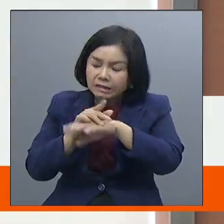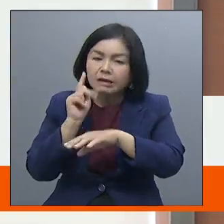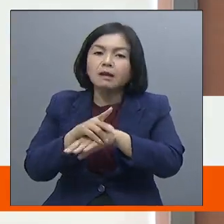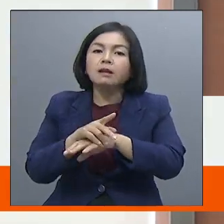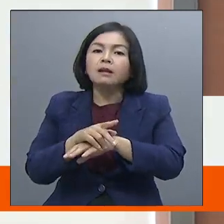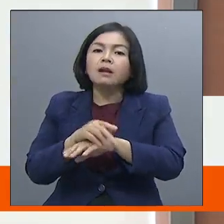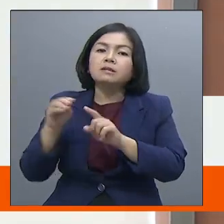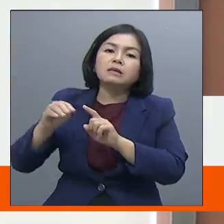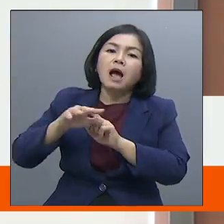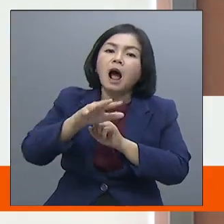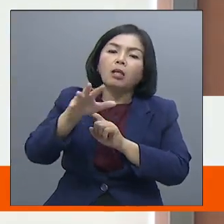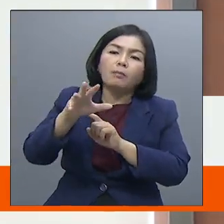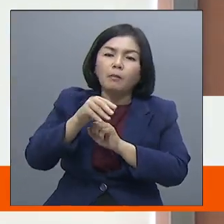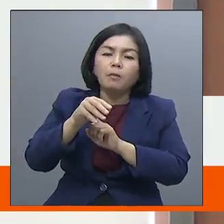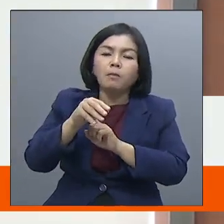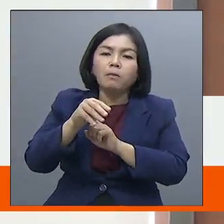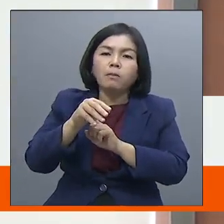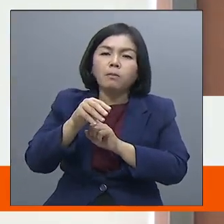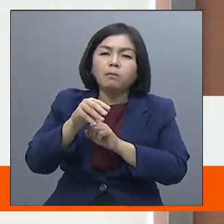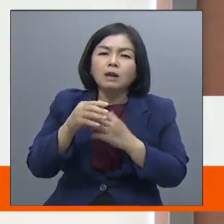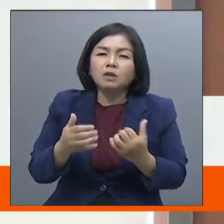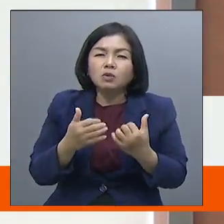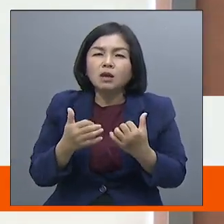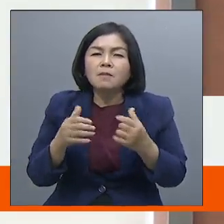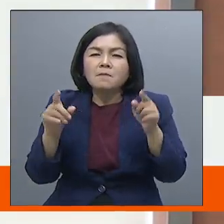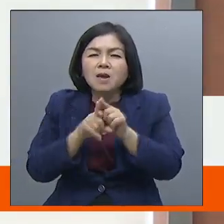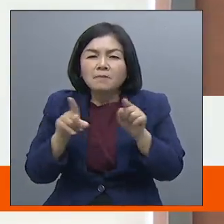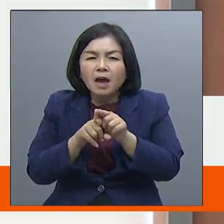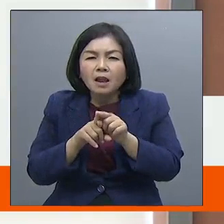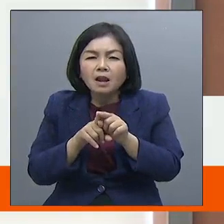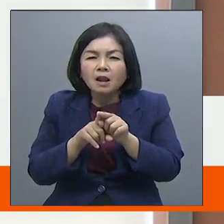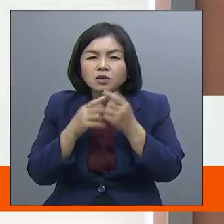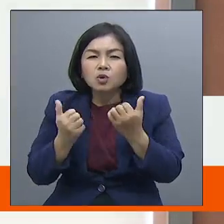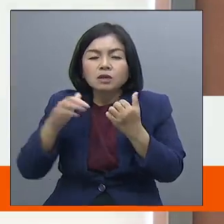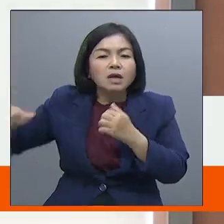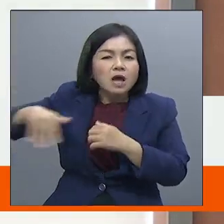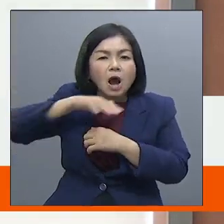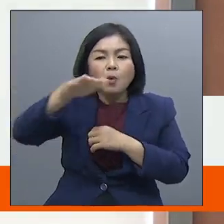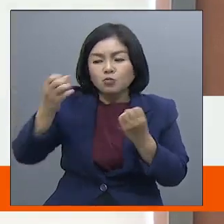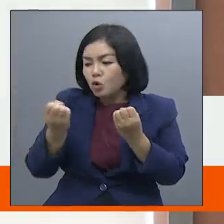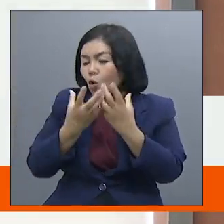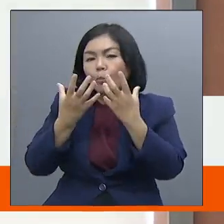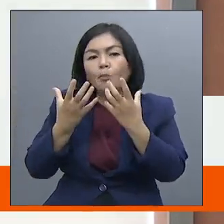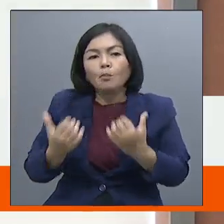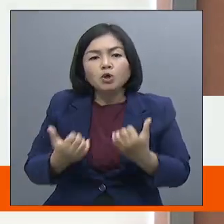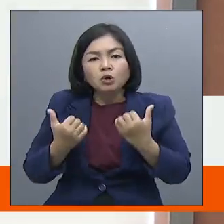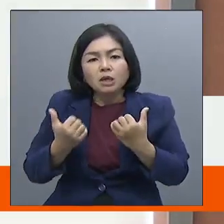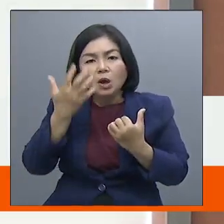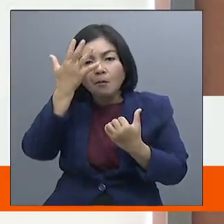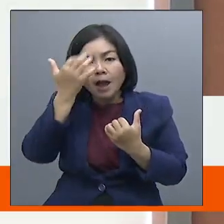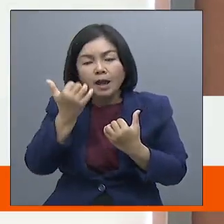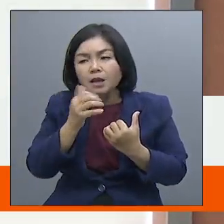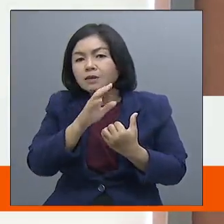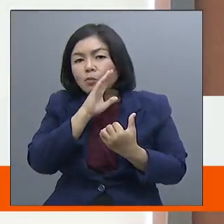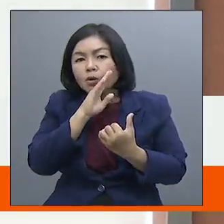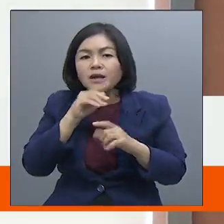สัญญาณเน็ตเนี่ยมาแรงอยู่แล้วเป็นเหมือนกับว่ามันเป็นเรื่องที่ทุกคนน่ะเดือดร้อนเพราะตอนนี้เหมือนเราถ้า